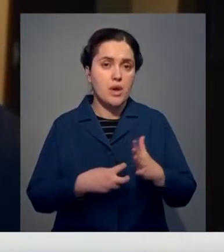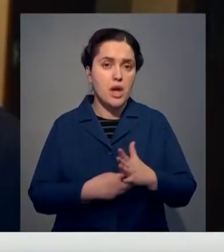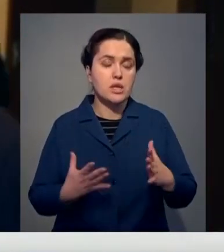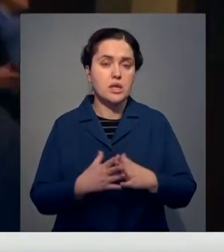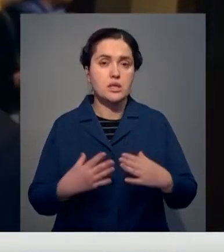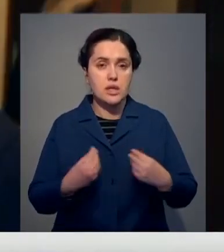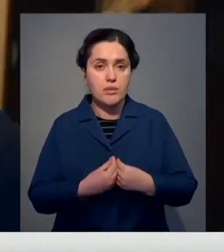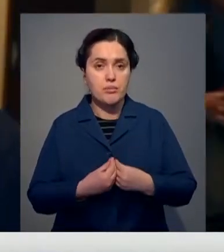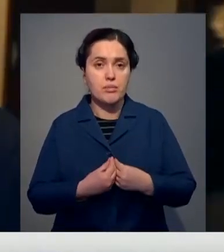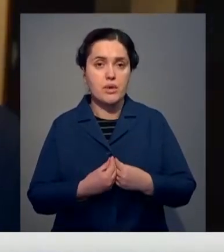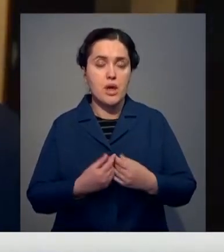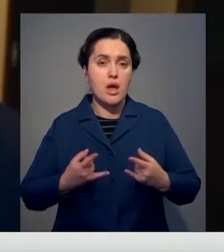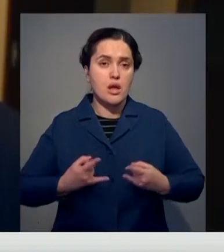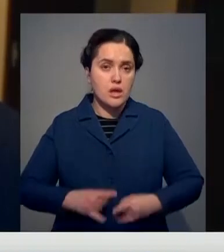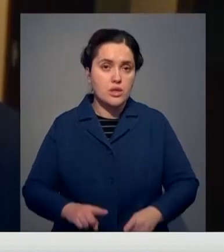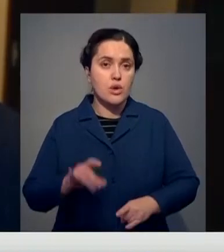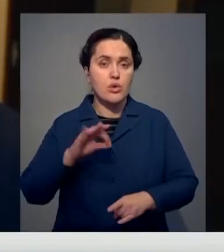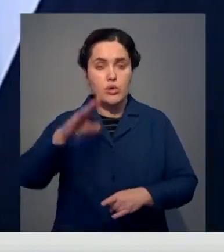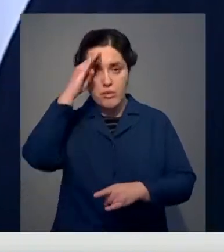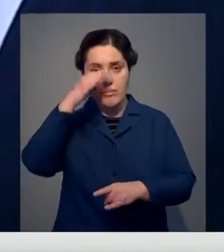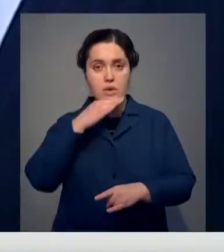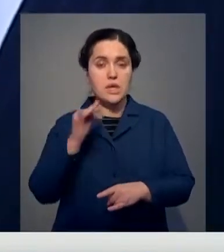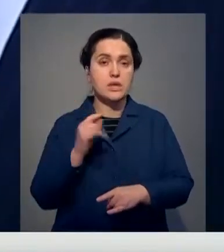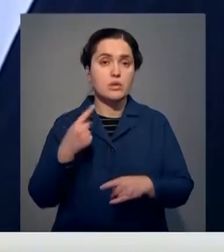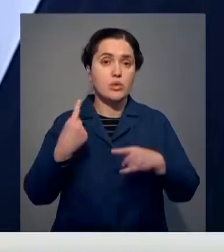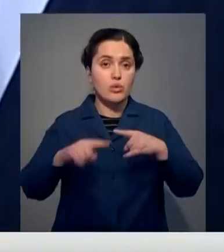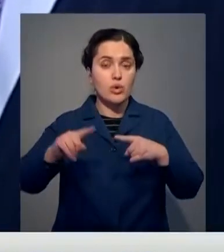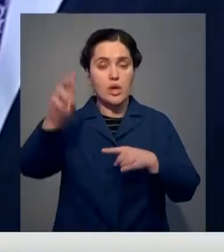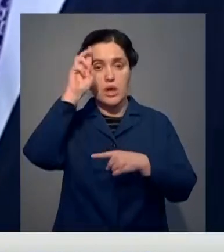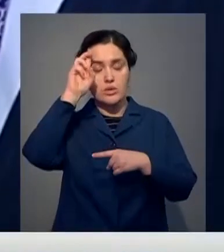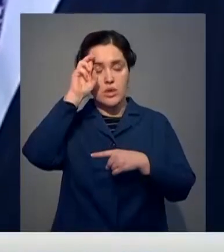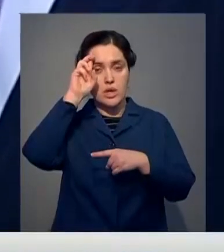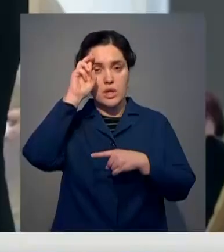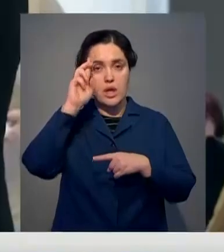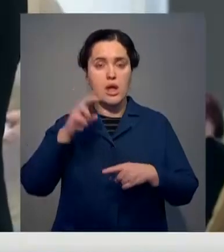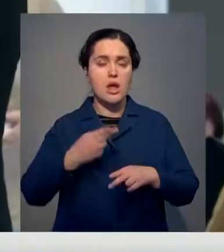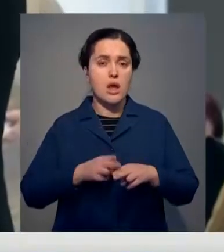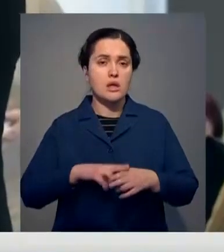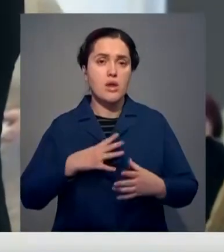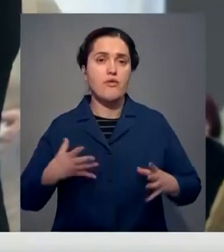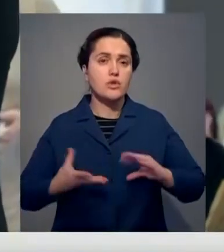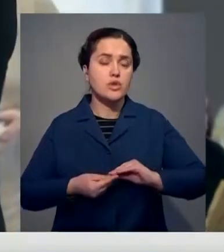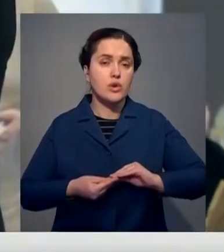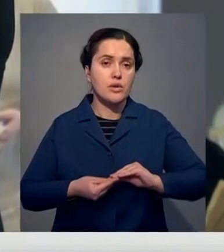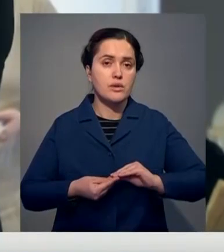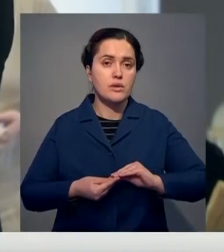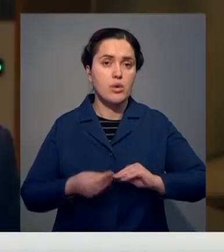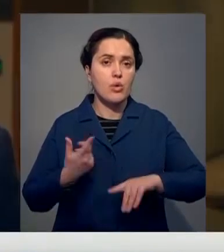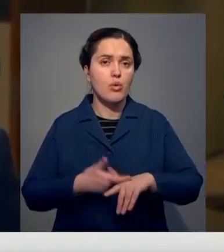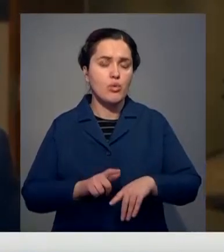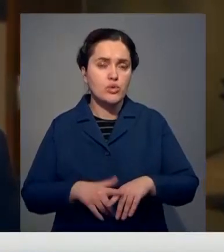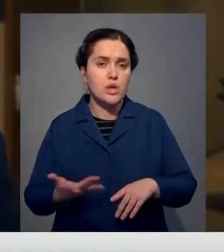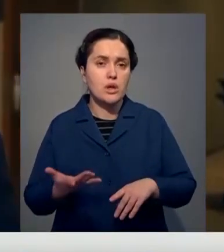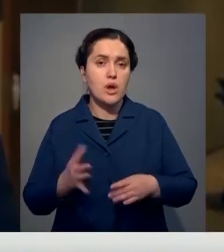семей, рожденных от отцов из других государств. Это все очень